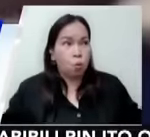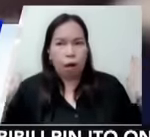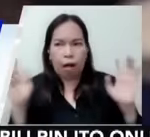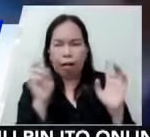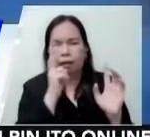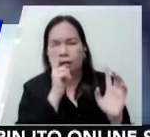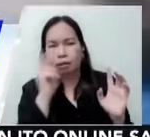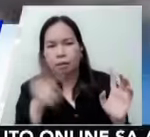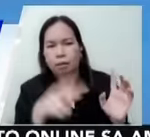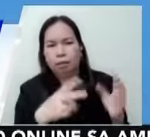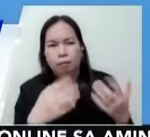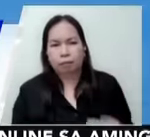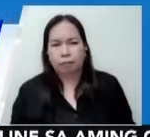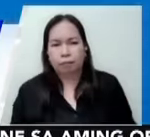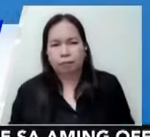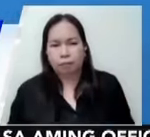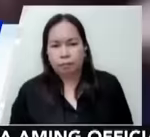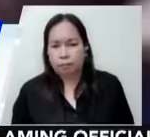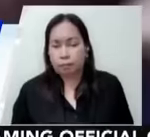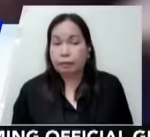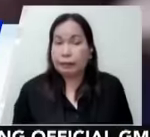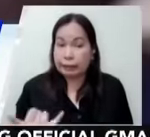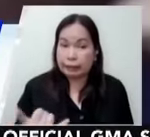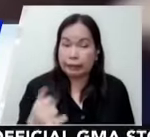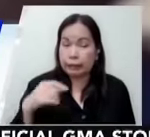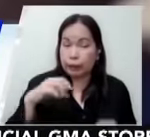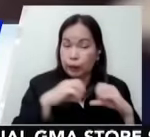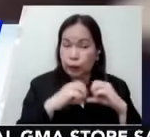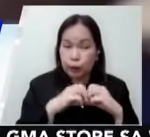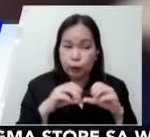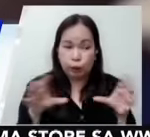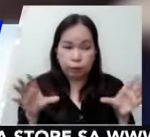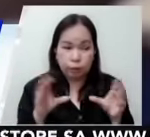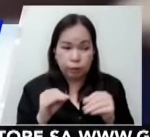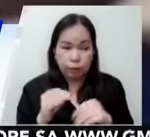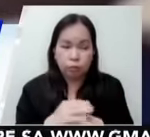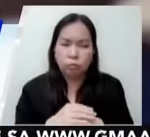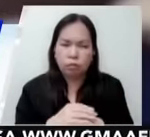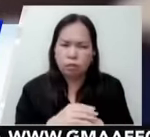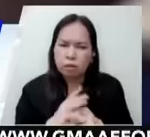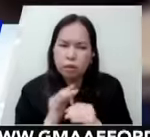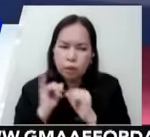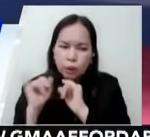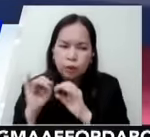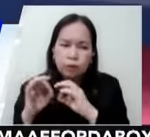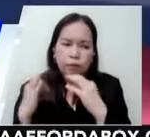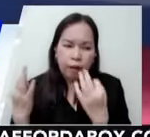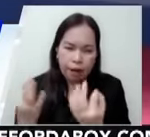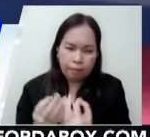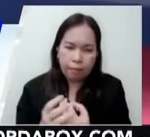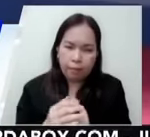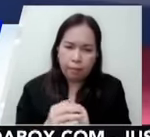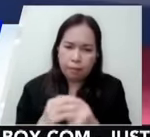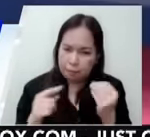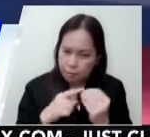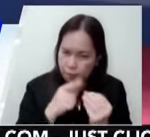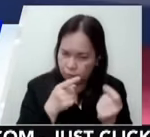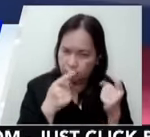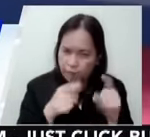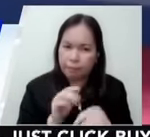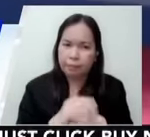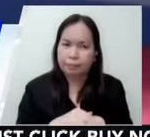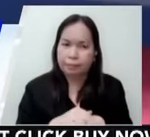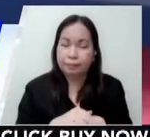Sinusubukan pa ng GMA Integrated News na makuha ang panig ng pamilya ni Cindy ukol dito. Para sa GMA Integrated